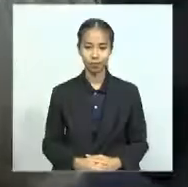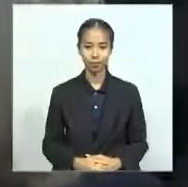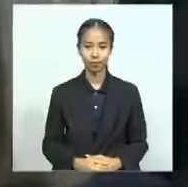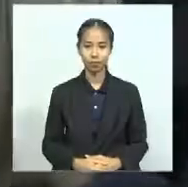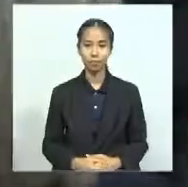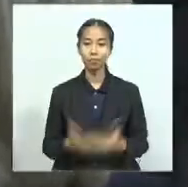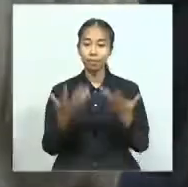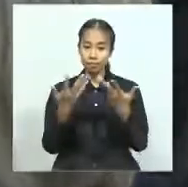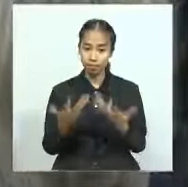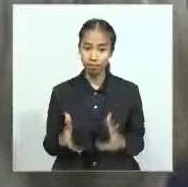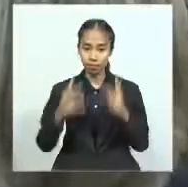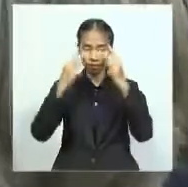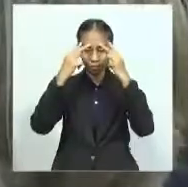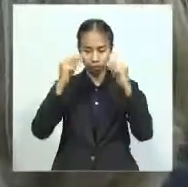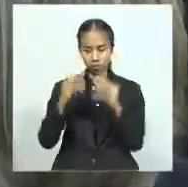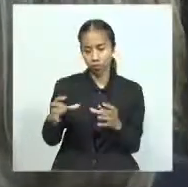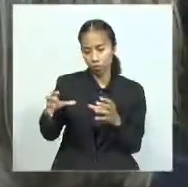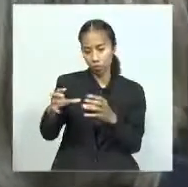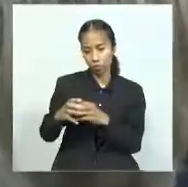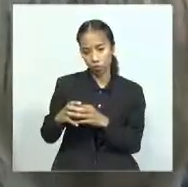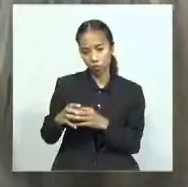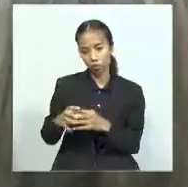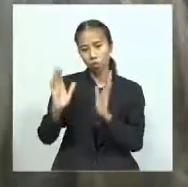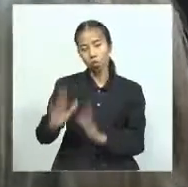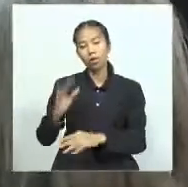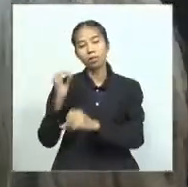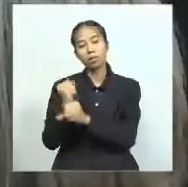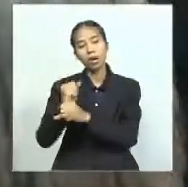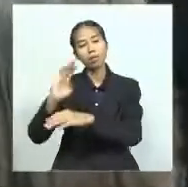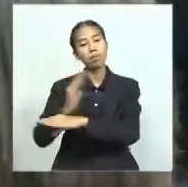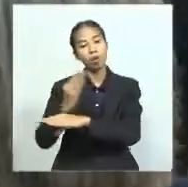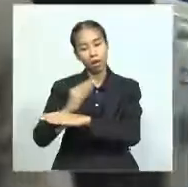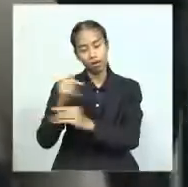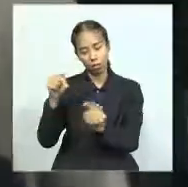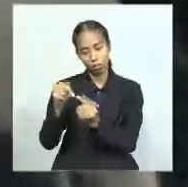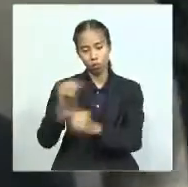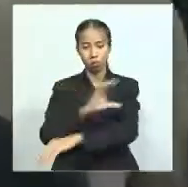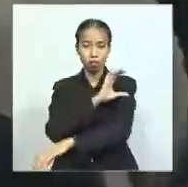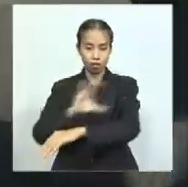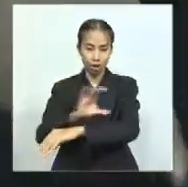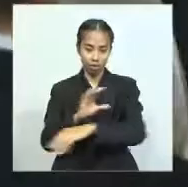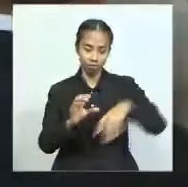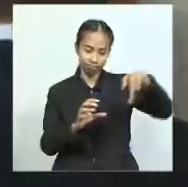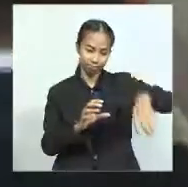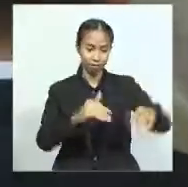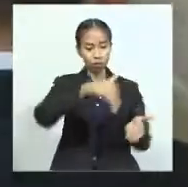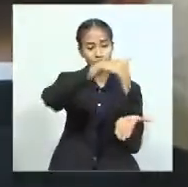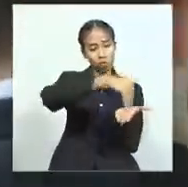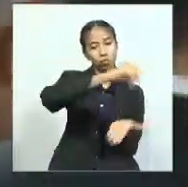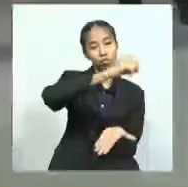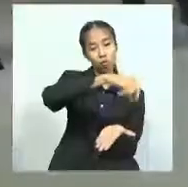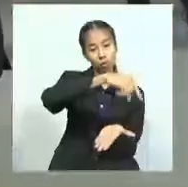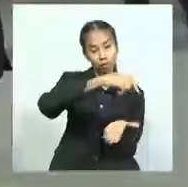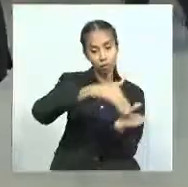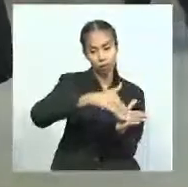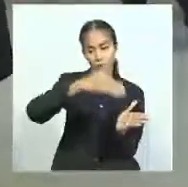จากนั้นนายกรัฐมนตรีได้นำคณะผู้บริหารโดยสารรถไฟฟ้านะคะจากจุดซึ่งก็อยู่ที่ศูนย์ซ่อมบำรุงไปยังสถานี